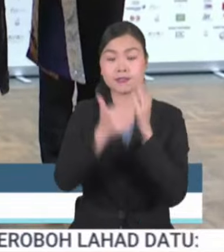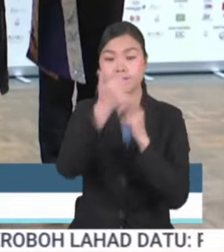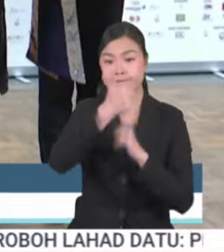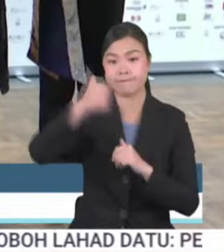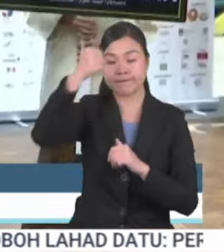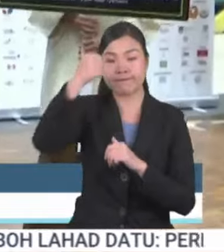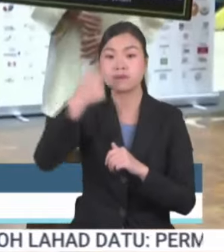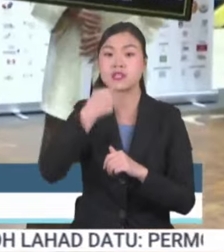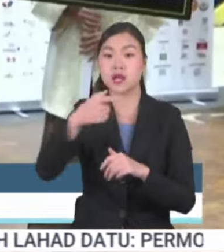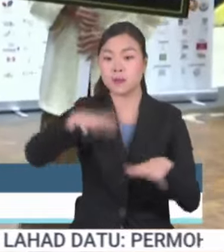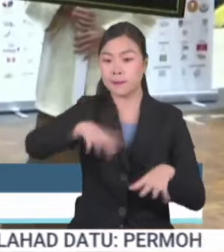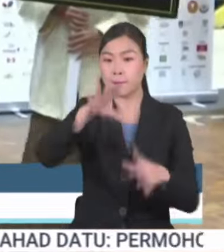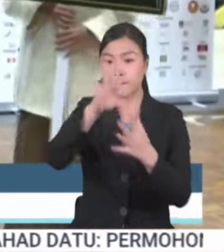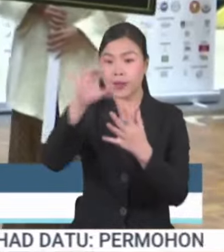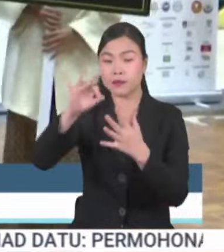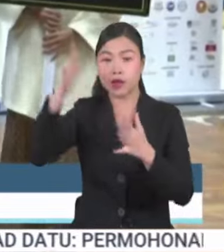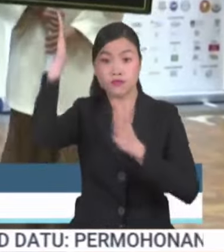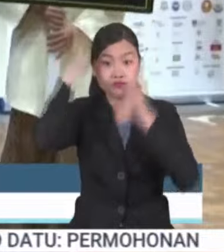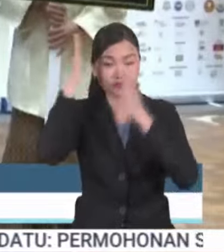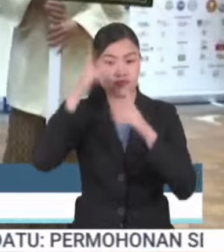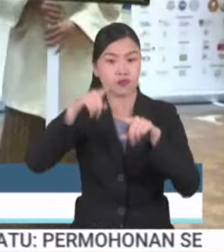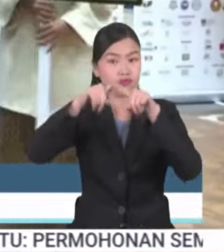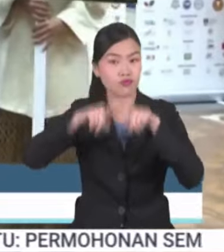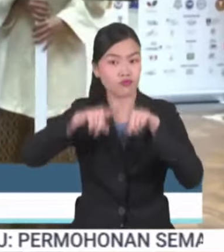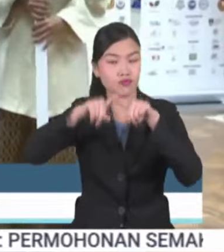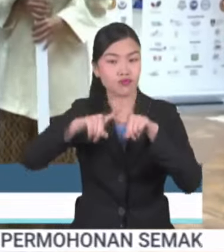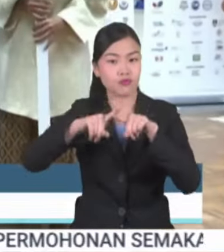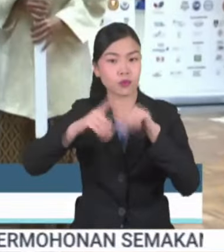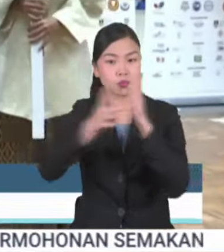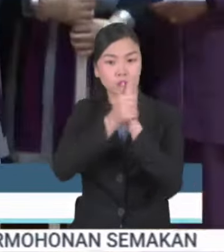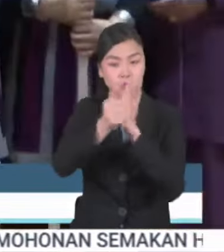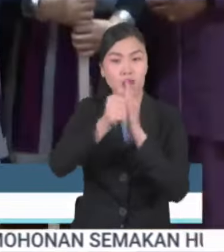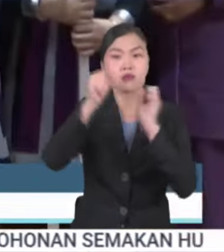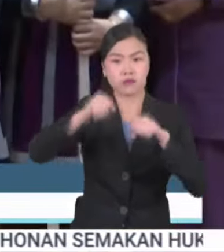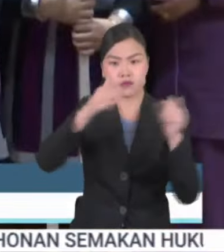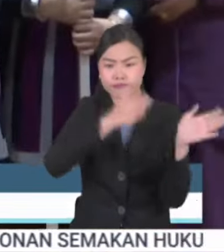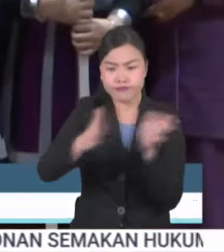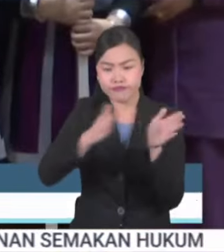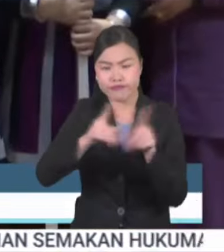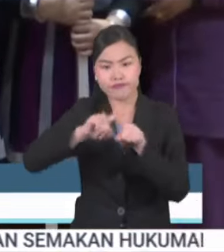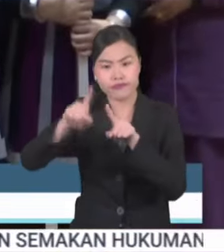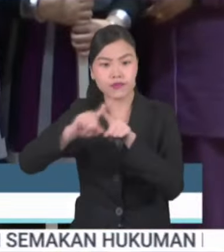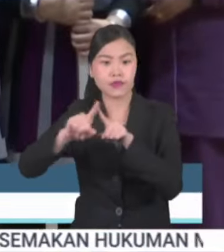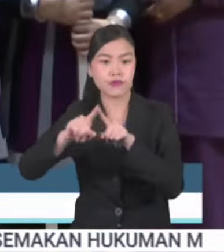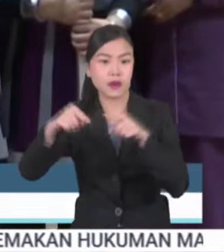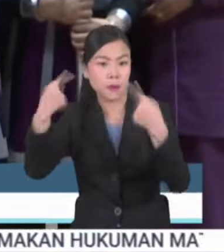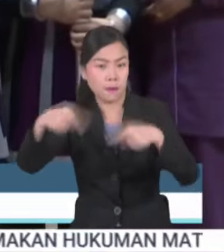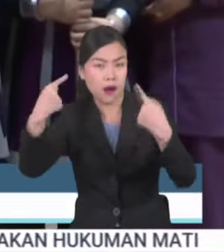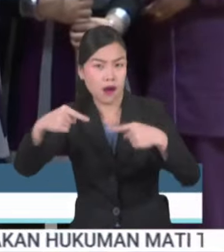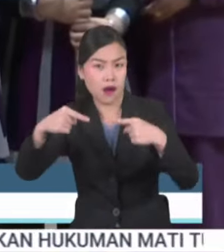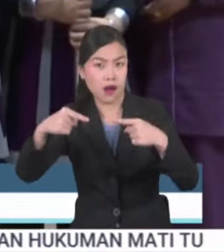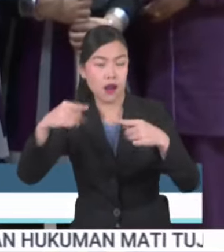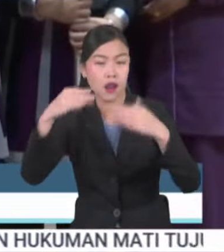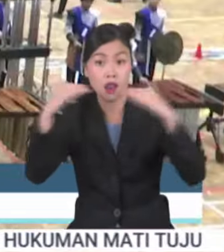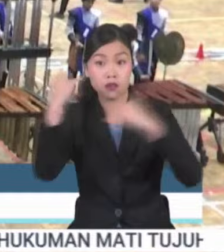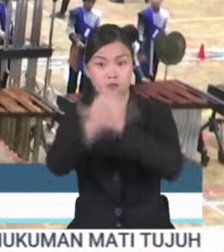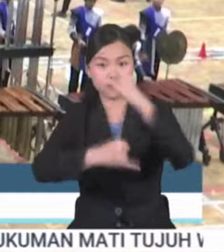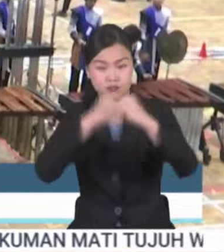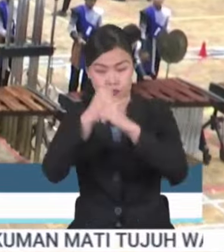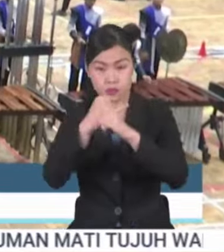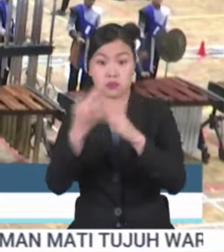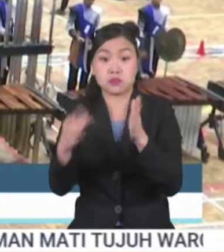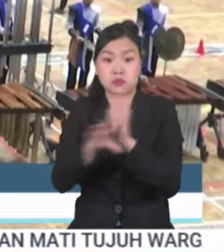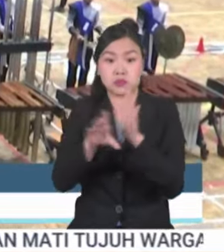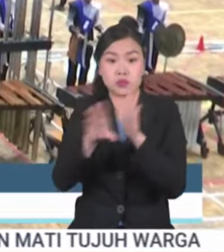berkata pemilihan Malaysia berdasarkan kemampuan menganjurkan beberapa pertandingan bertaraf antarabangsa. Ini termasuk Malaysia World